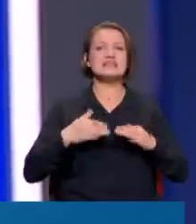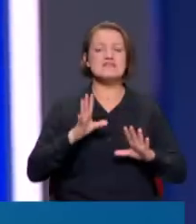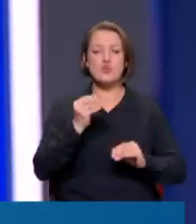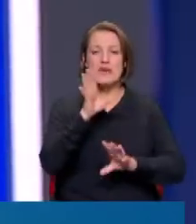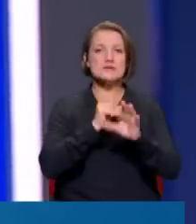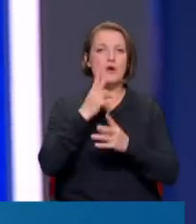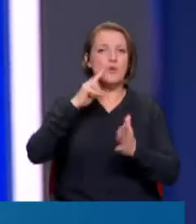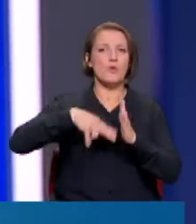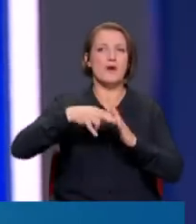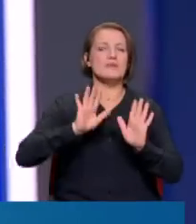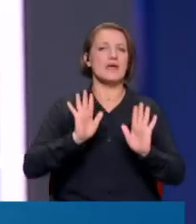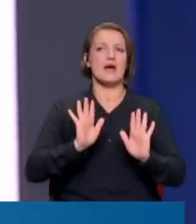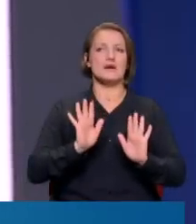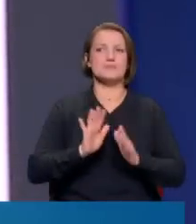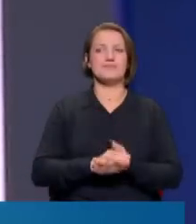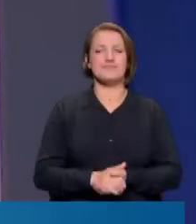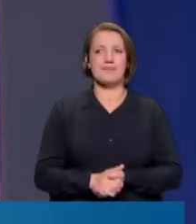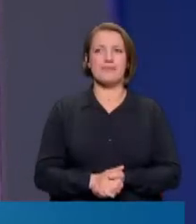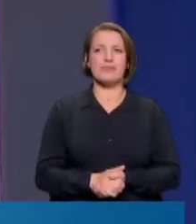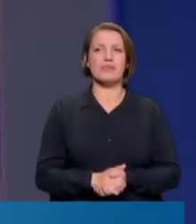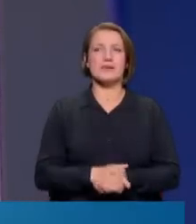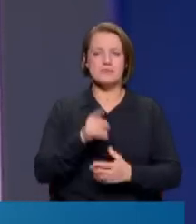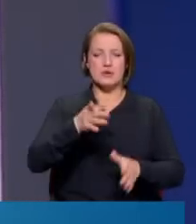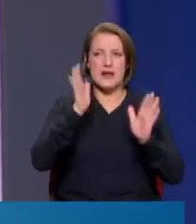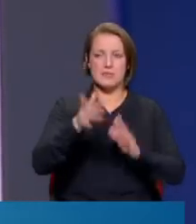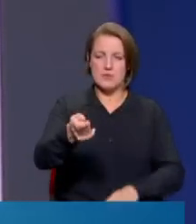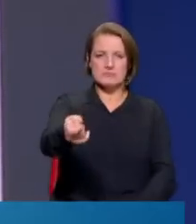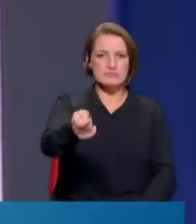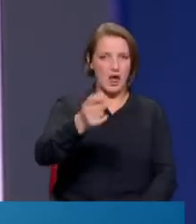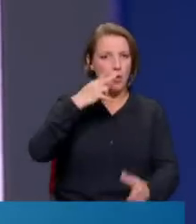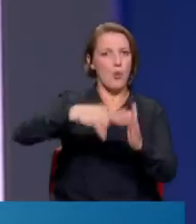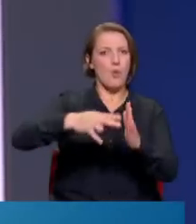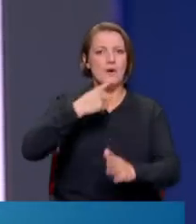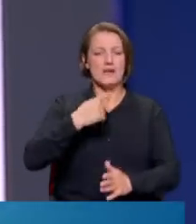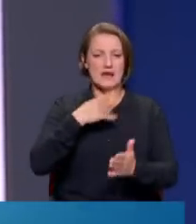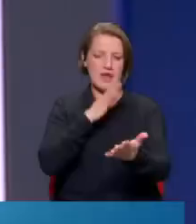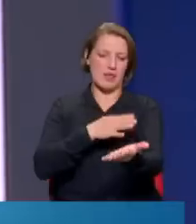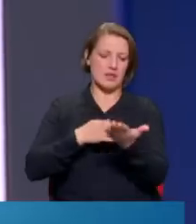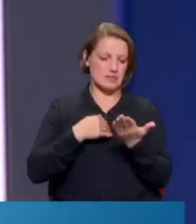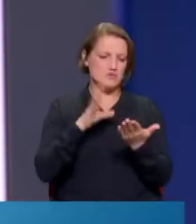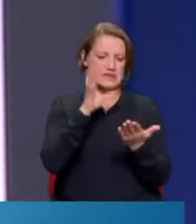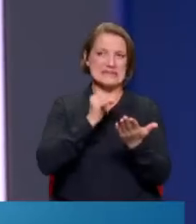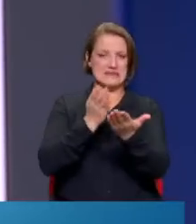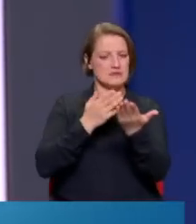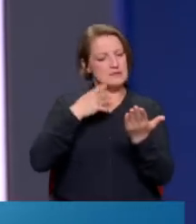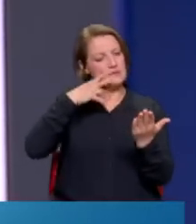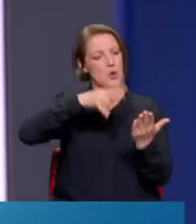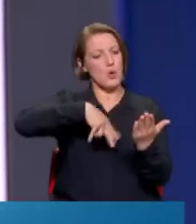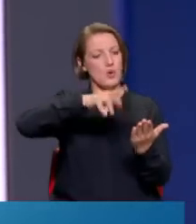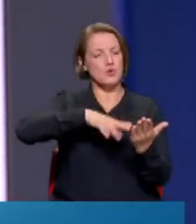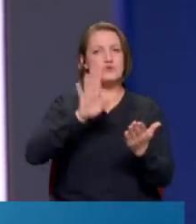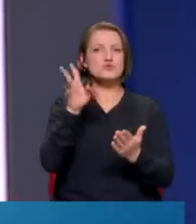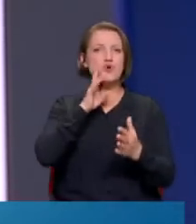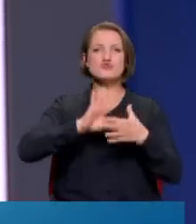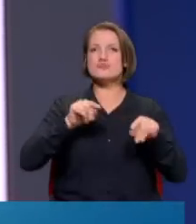okumazsanız dört yıldızlı üniformalı General olmasına rağmen buna rağmen Yo yo oku dedi kağıdı aldım çok gizli kağıdı okudum son